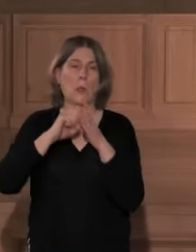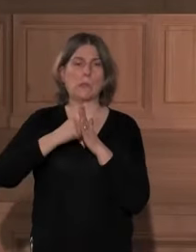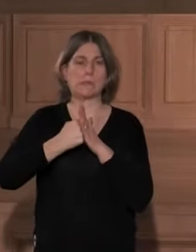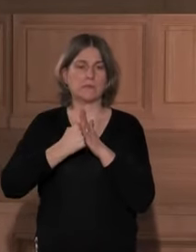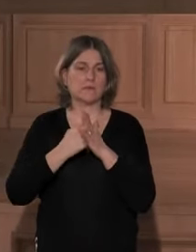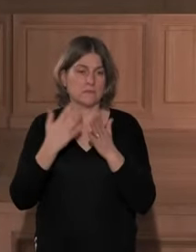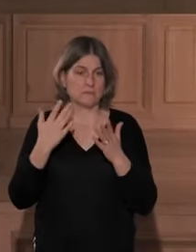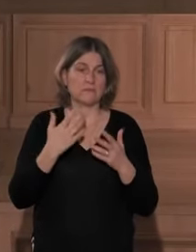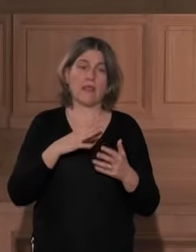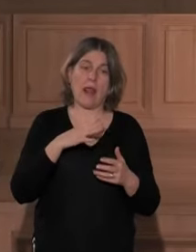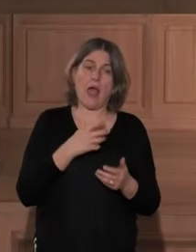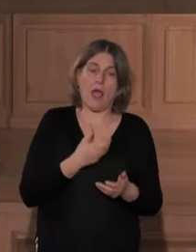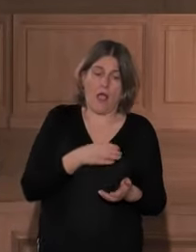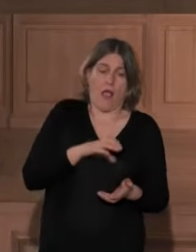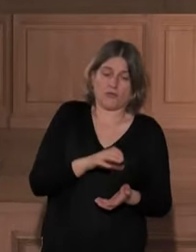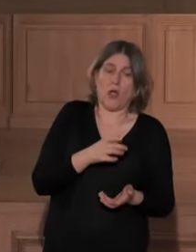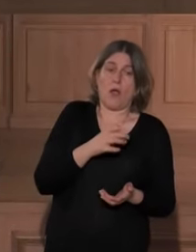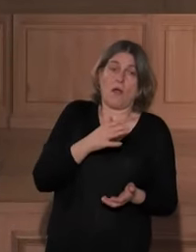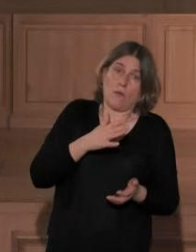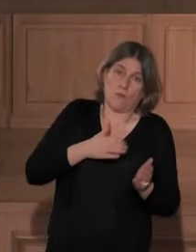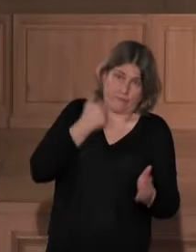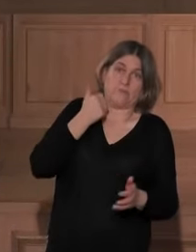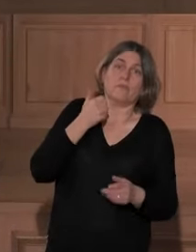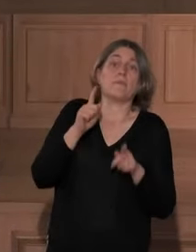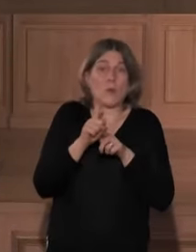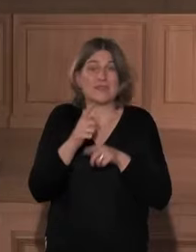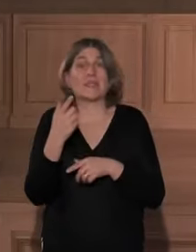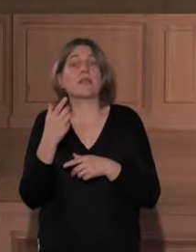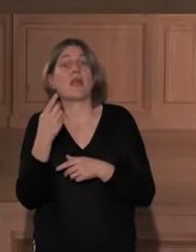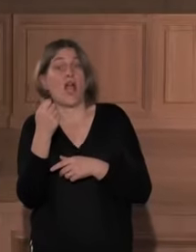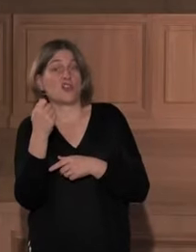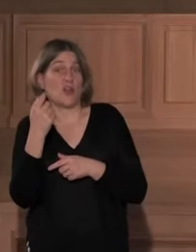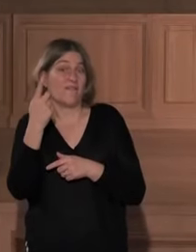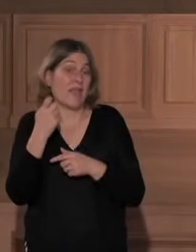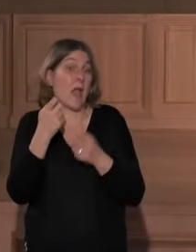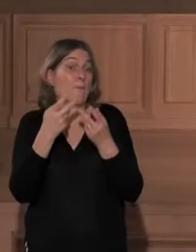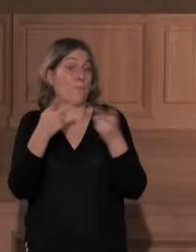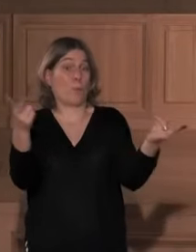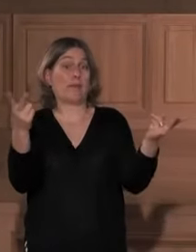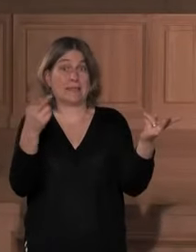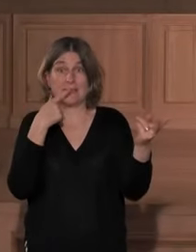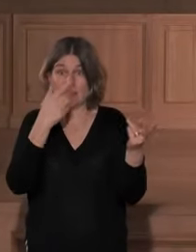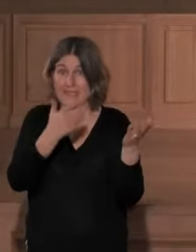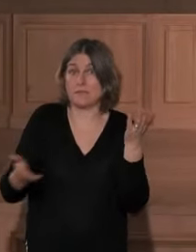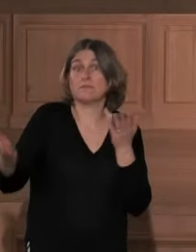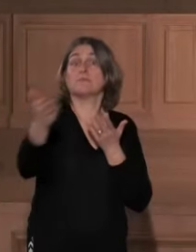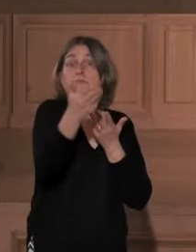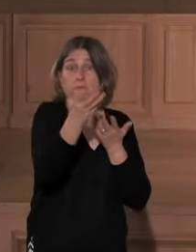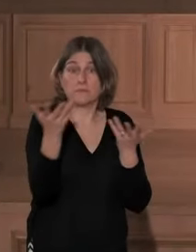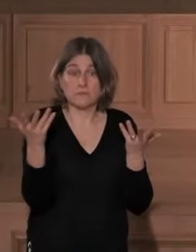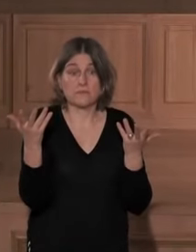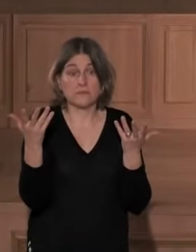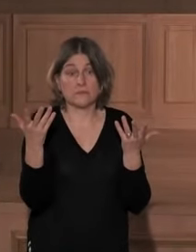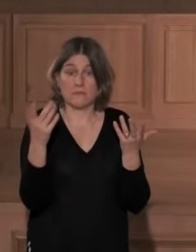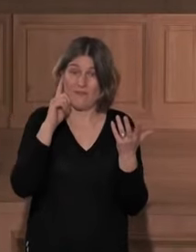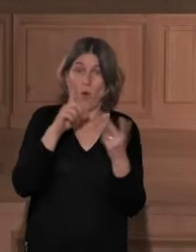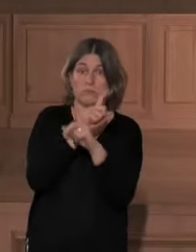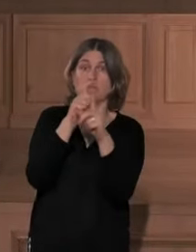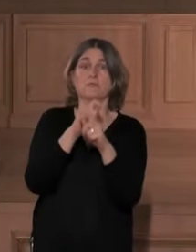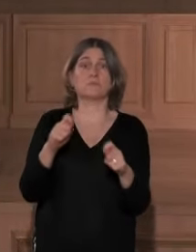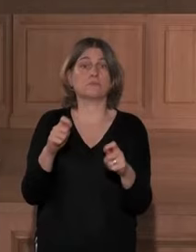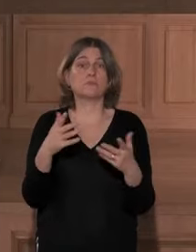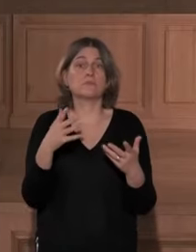C'est des fonds propres, mais une partie, c'est de l'argent public. Et donc, l'argent public, évidemment, c'est l'argent de tous. Et donc, l'argent de tous, c'est un respect absolu aussi.